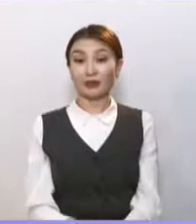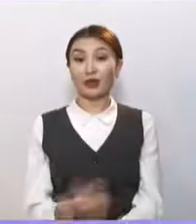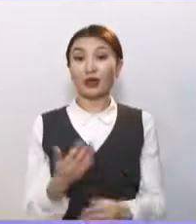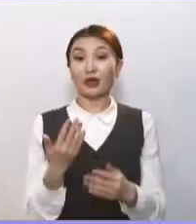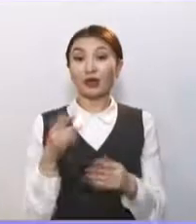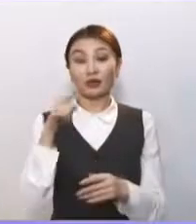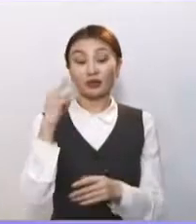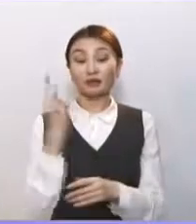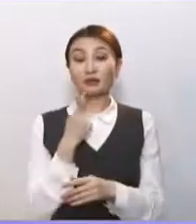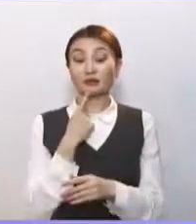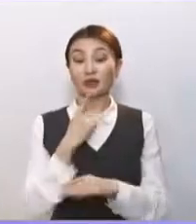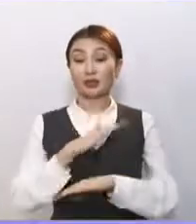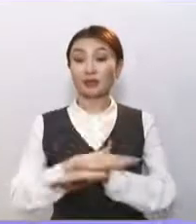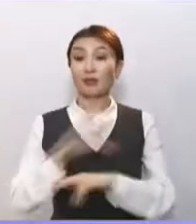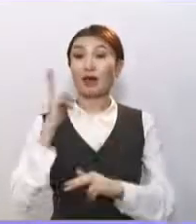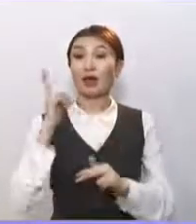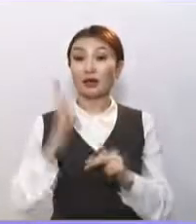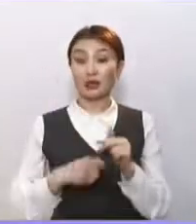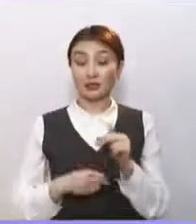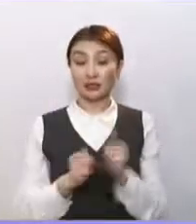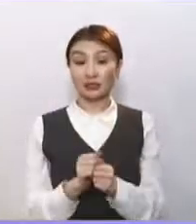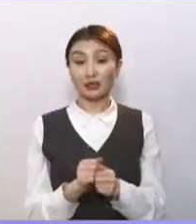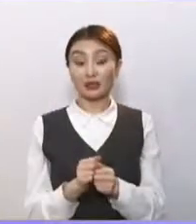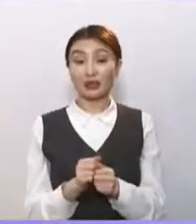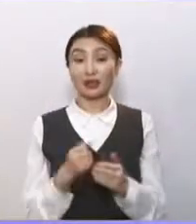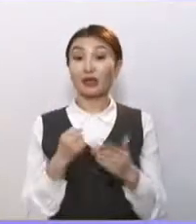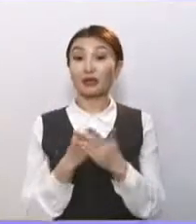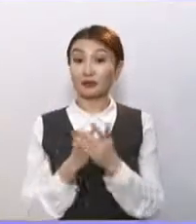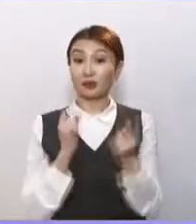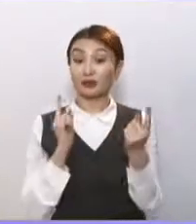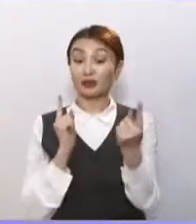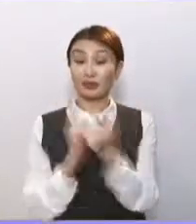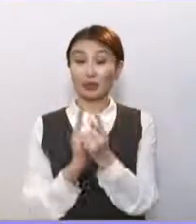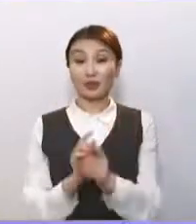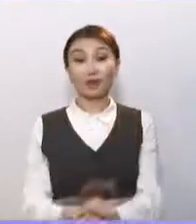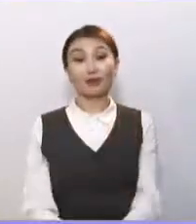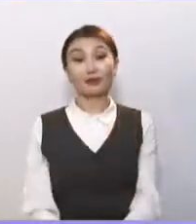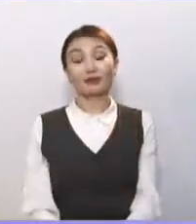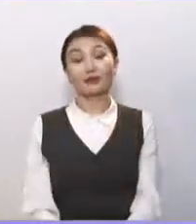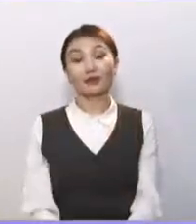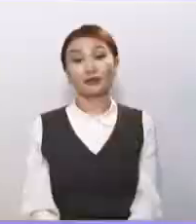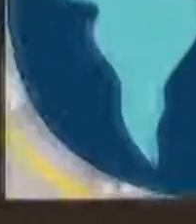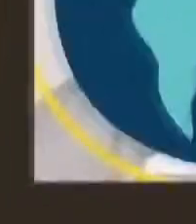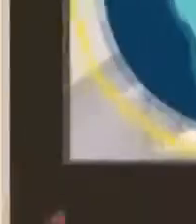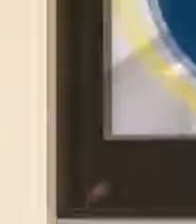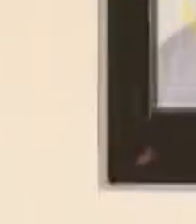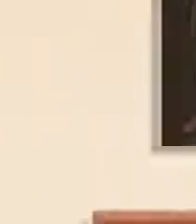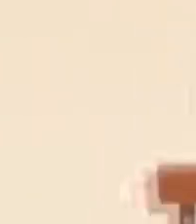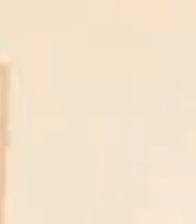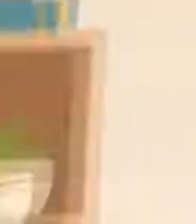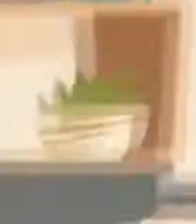Ушуну менен кыргыз тили сабагы аяктады. Көрүшкөнчө саламатта болгула балдар.